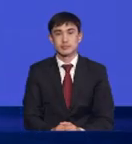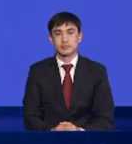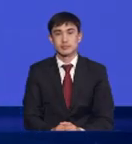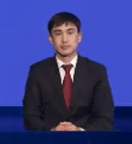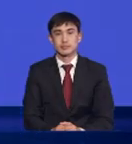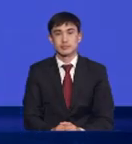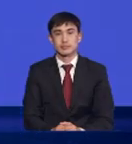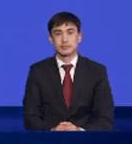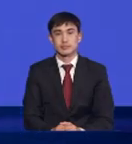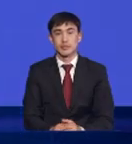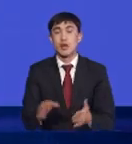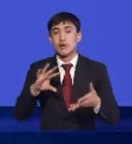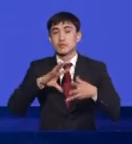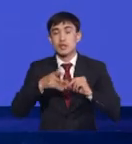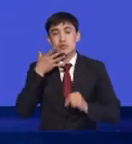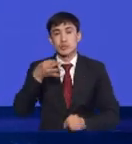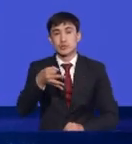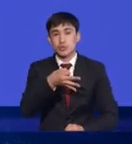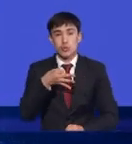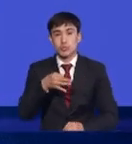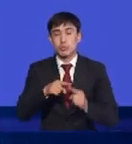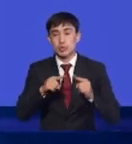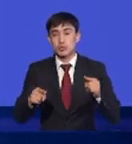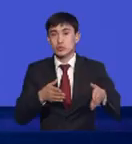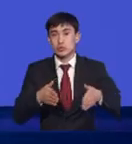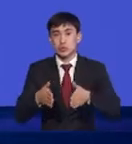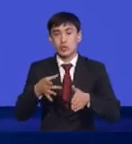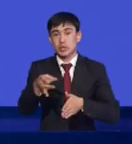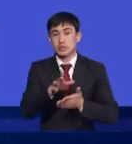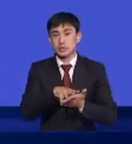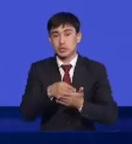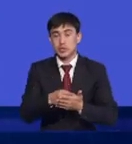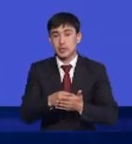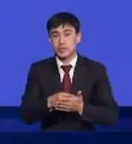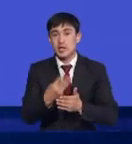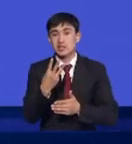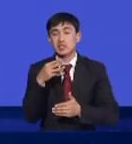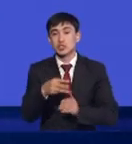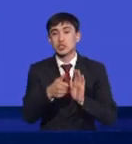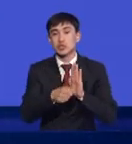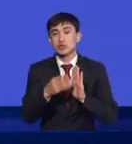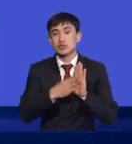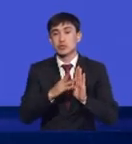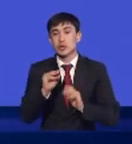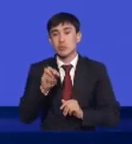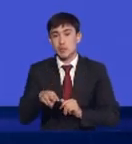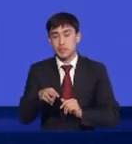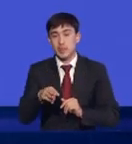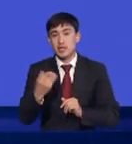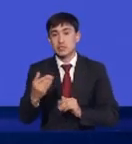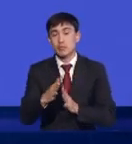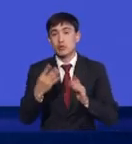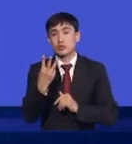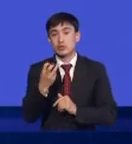3690 шақырымды құрайды. В целом в Алматинской области протяженность дорог регионального значения составляет 3690 километров. Из них